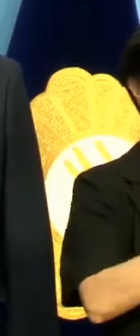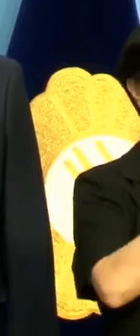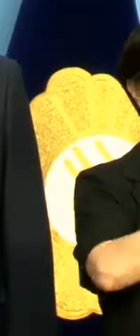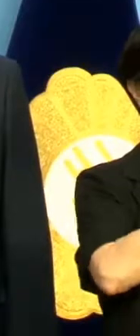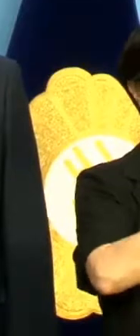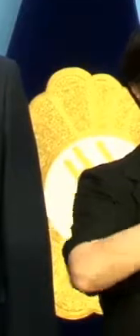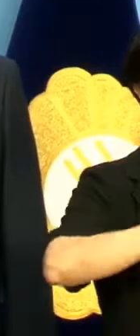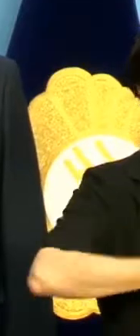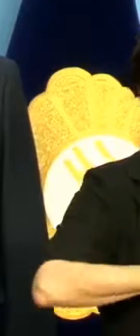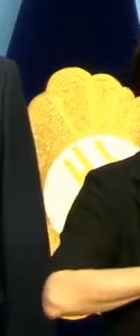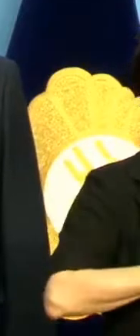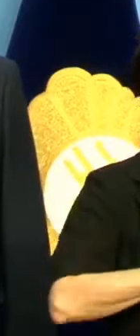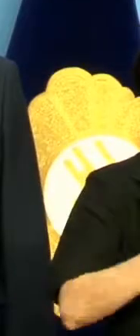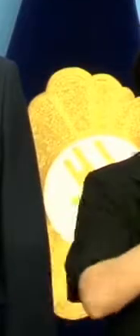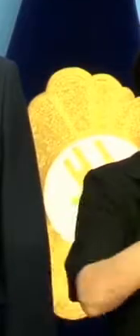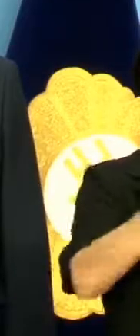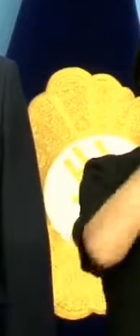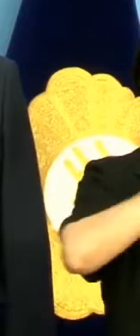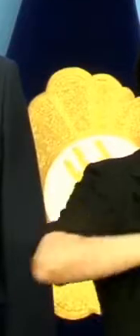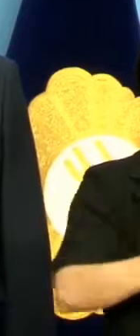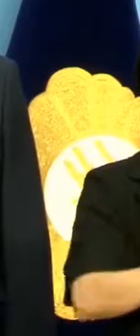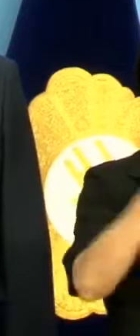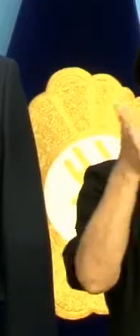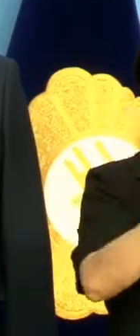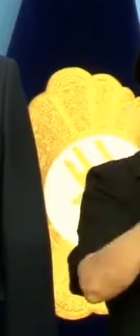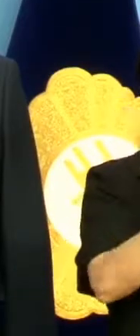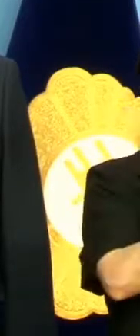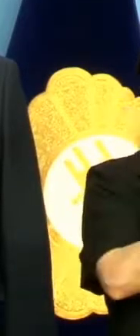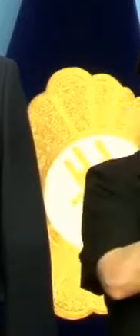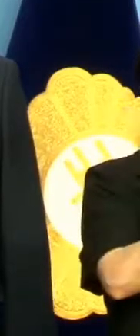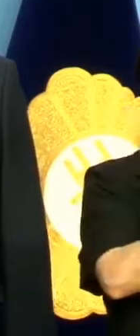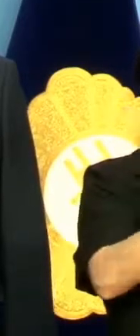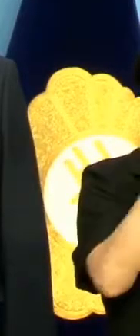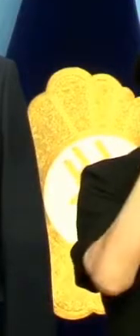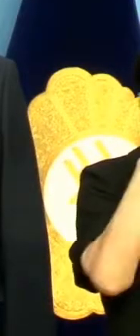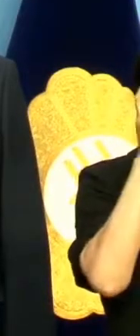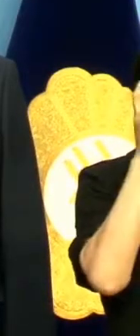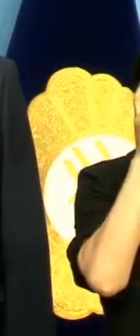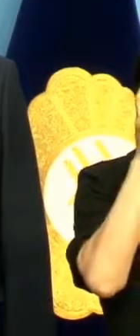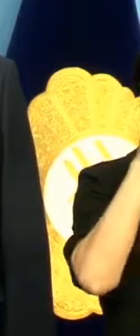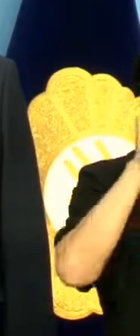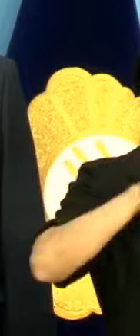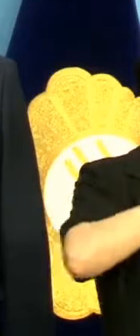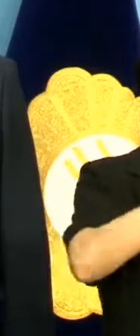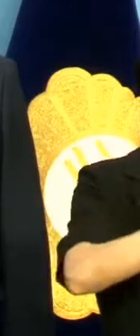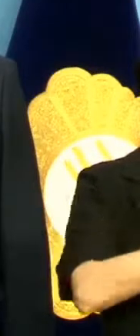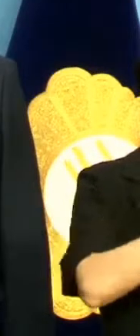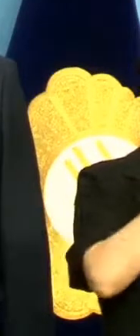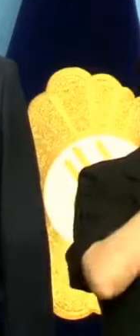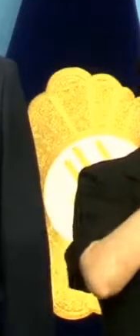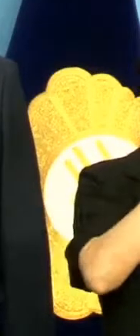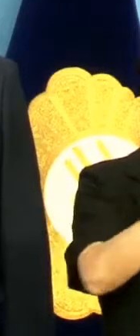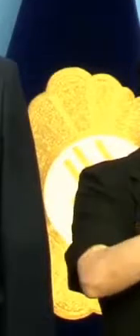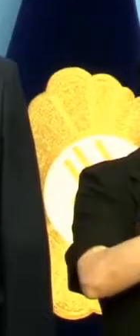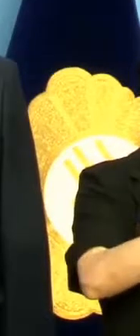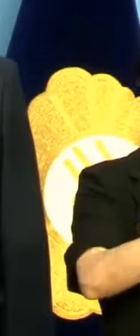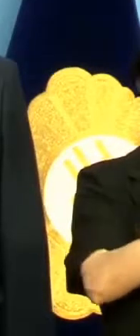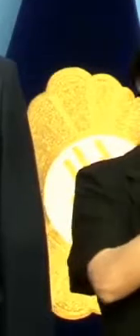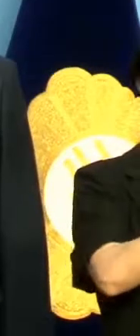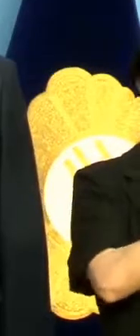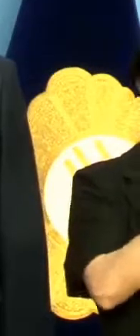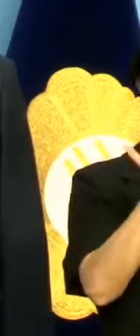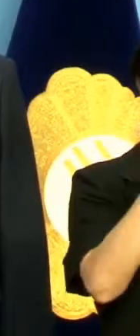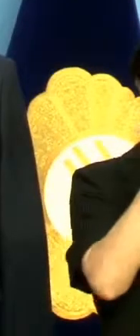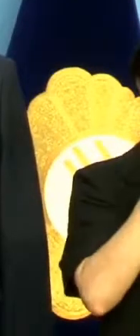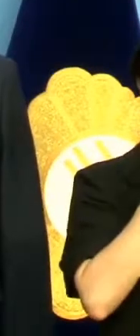본인과 과적으로 이익을 극대화하기 위해 회사를 부실하게 운영했던 것은 아닌지 숨겨진 자금은